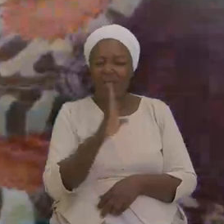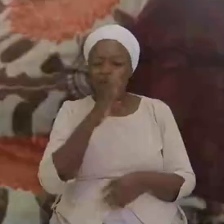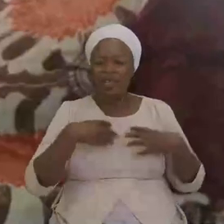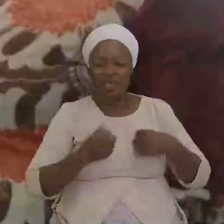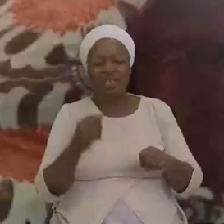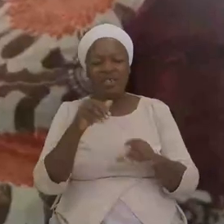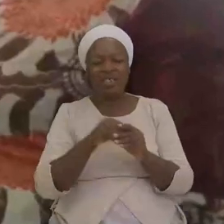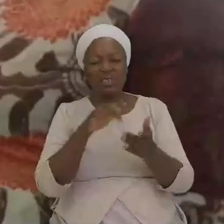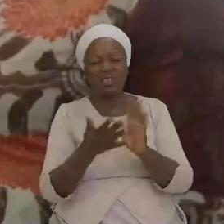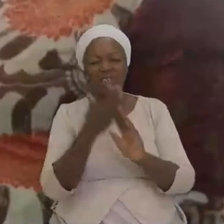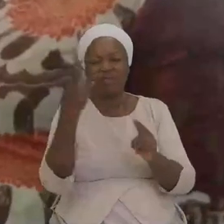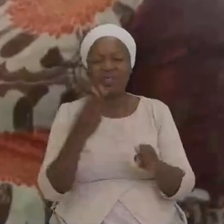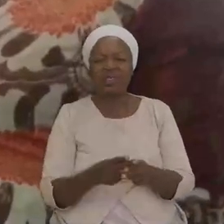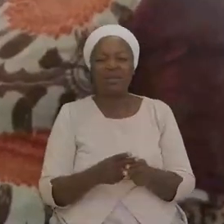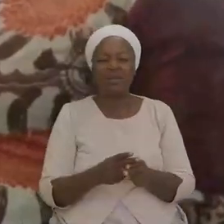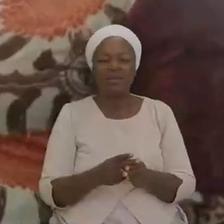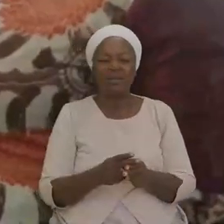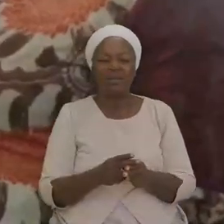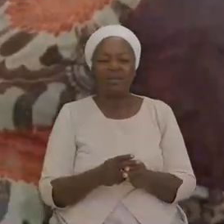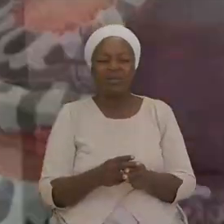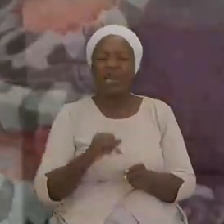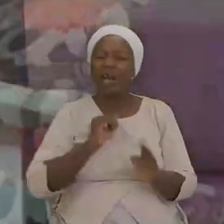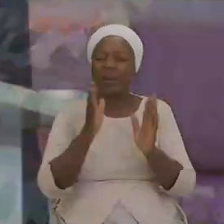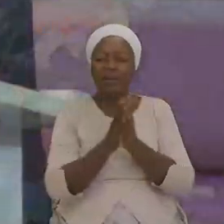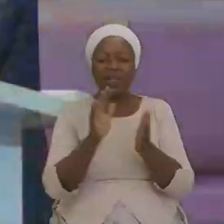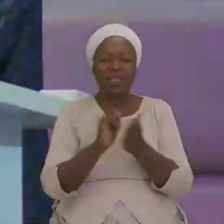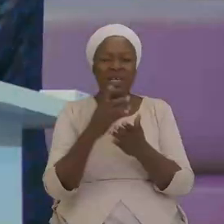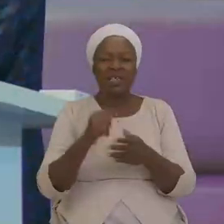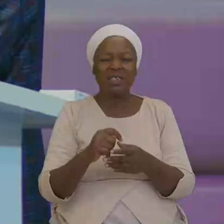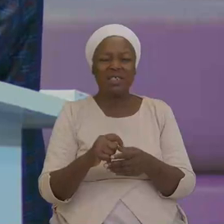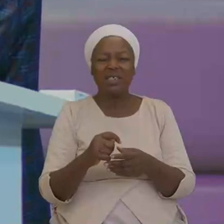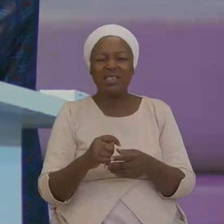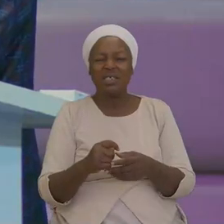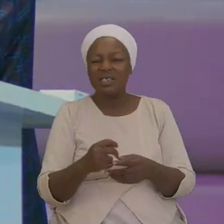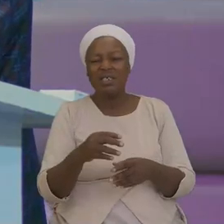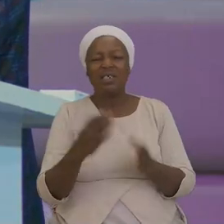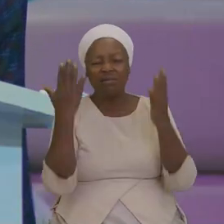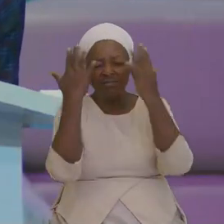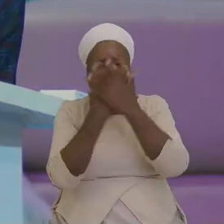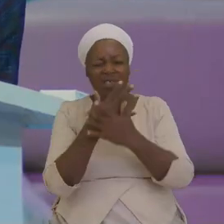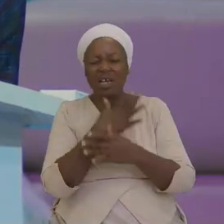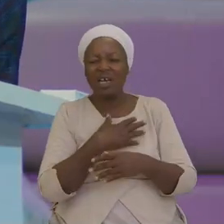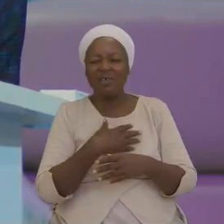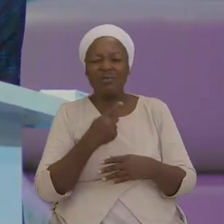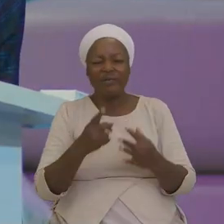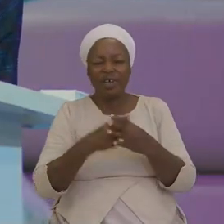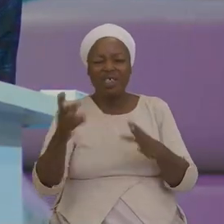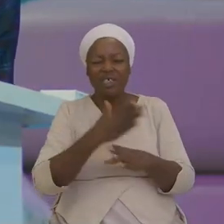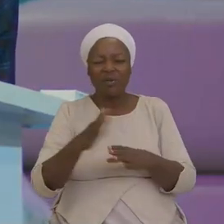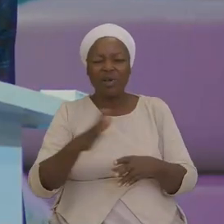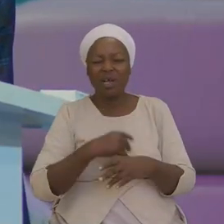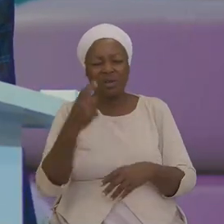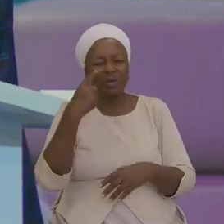Sois guéri au nom de Jésus. Je prie que la faiblesse et la